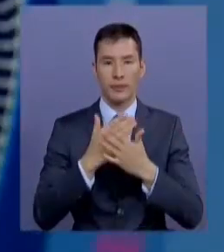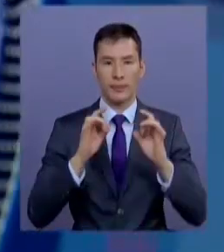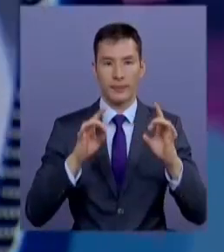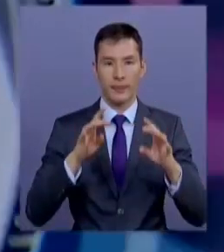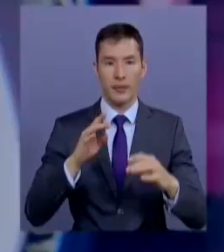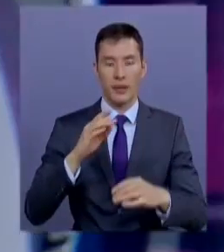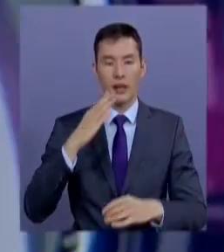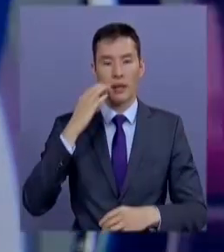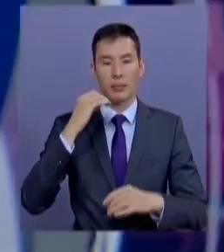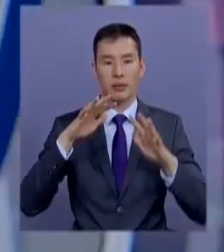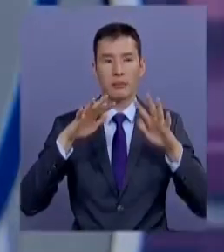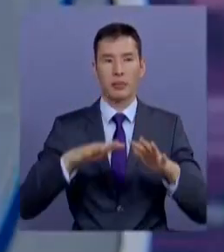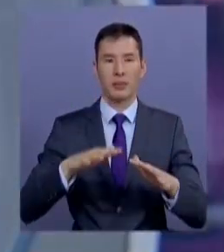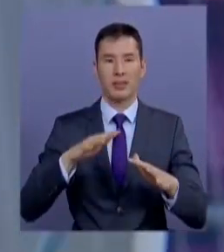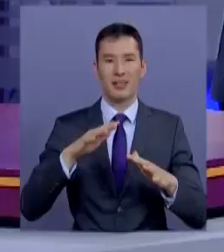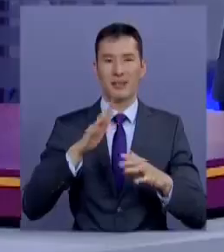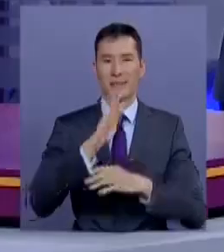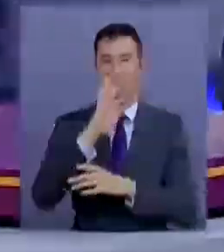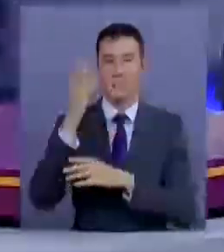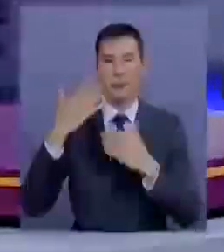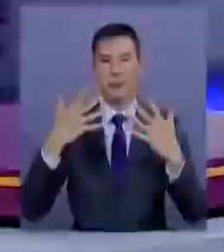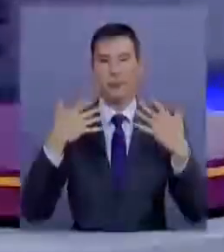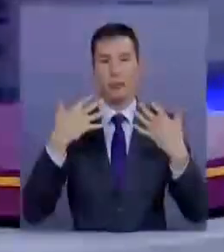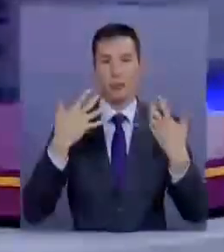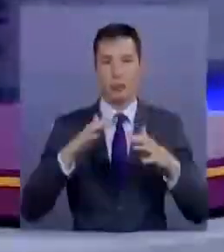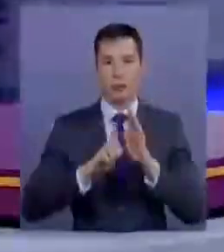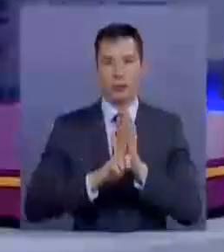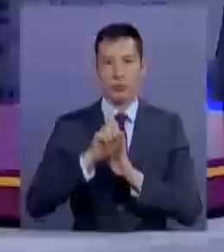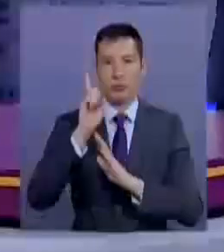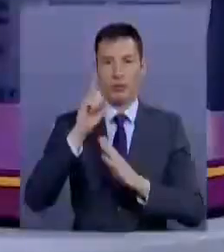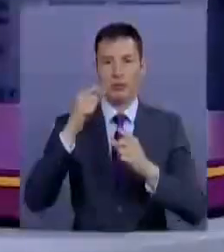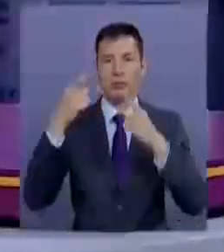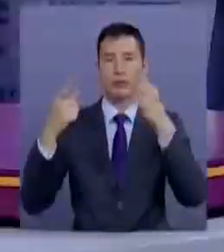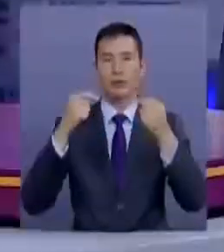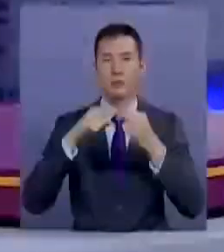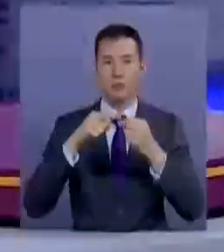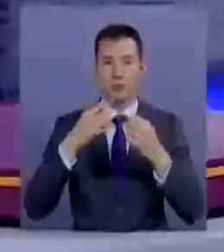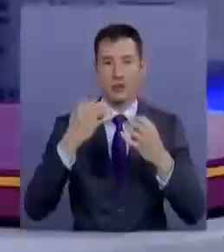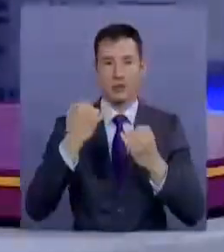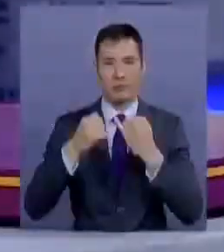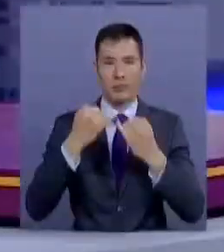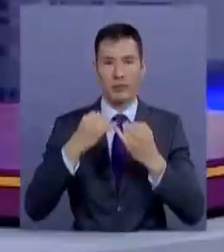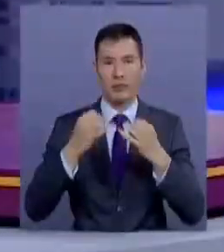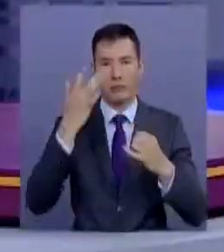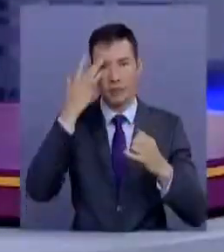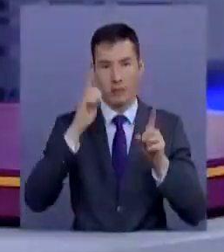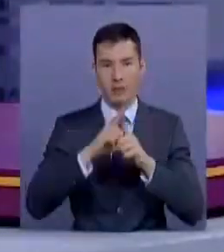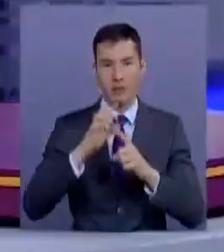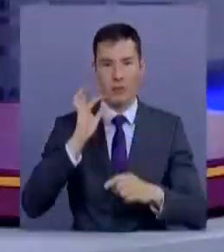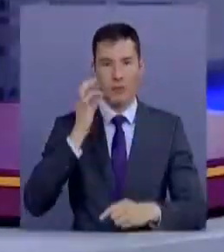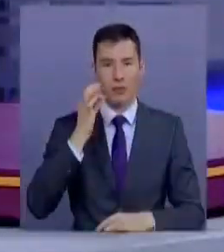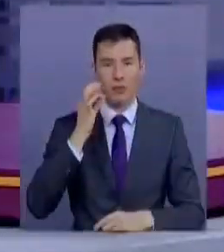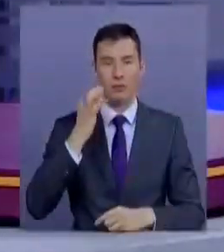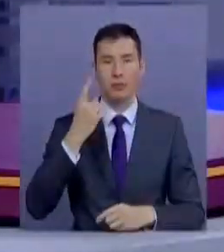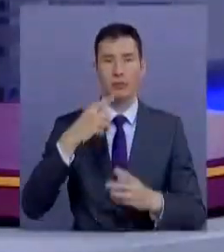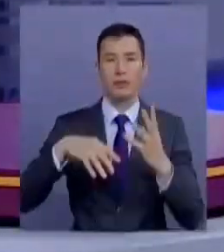Алматыдағы саябақтар сарғайып жатыр. Ал тұрғындар ағаштардың уақытылы суарылмай, қараусыз қалғанына наразы.